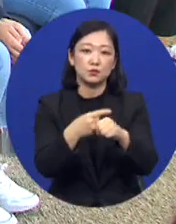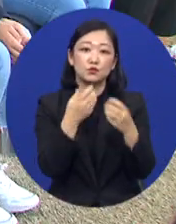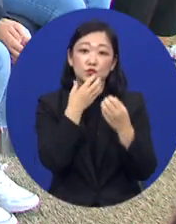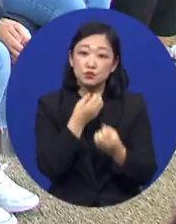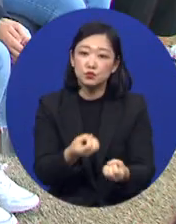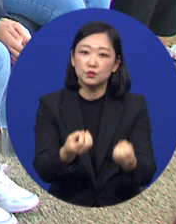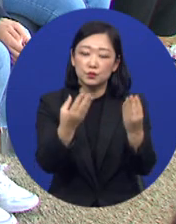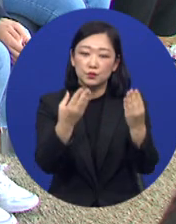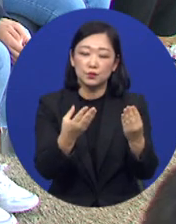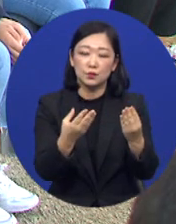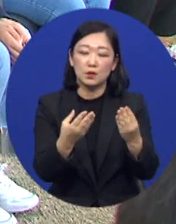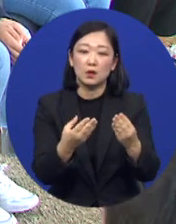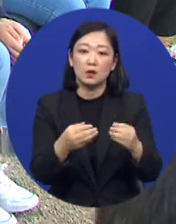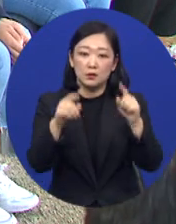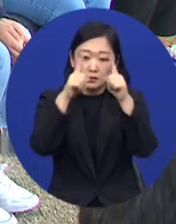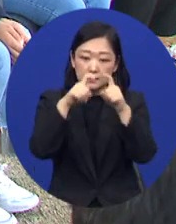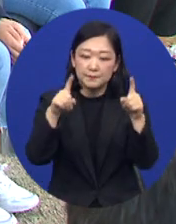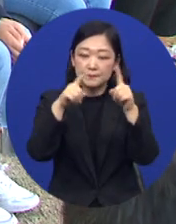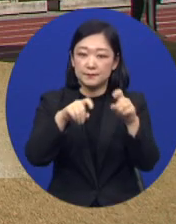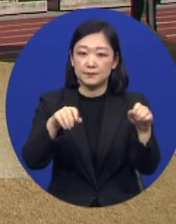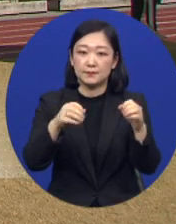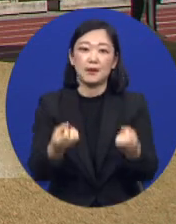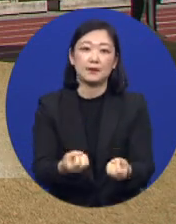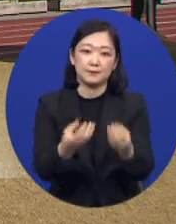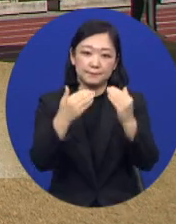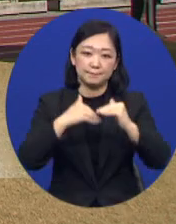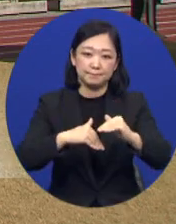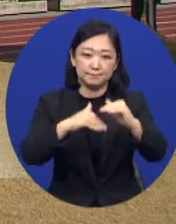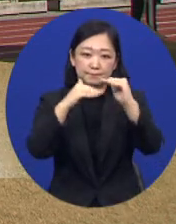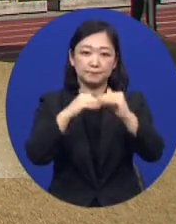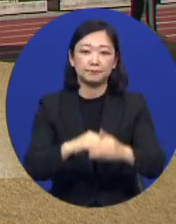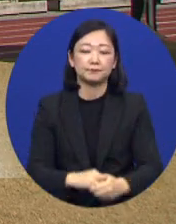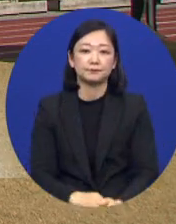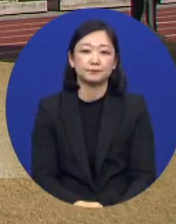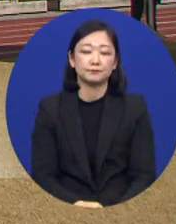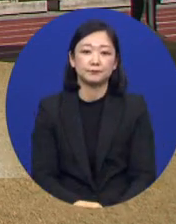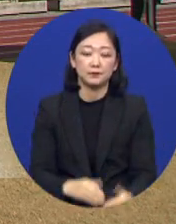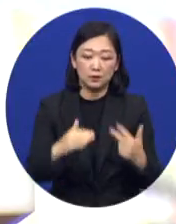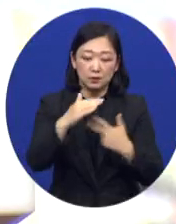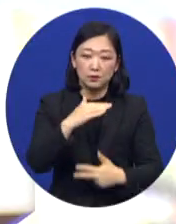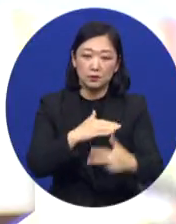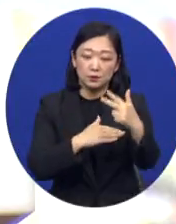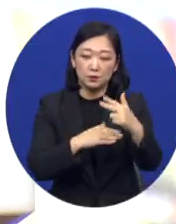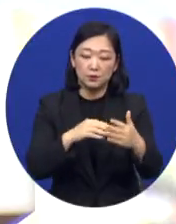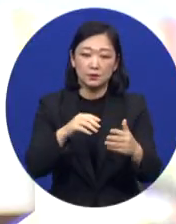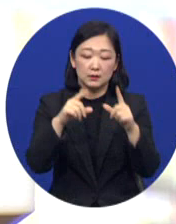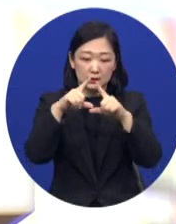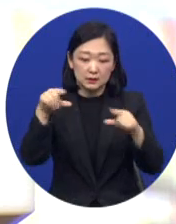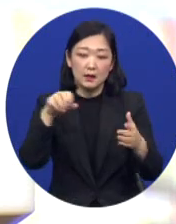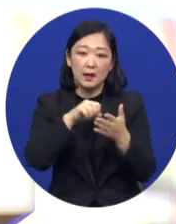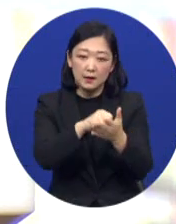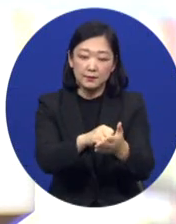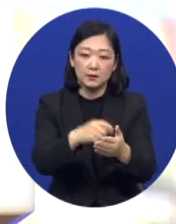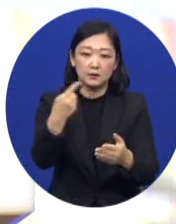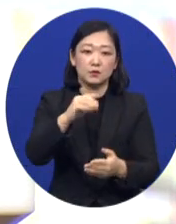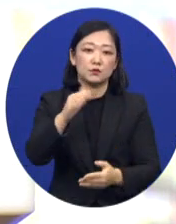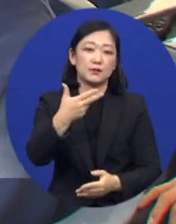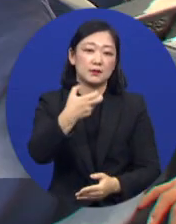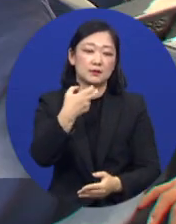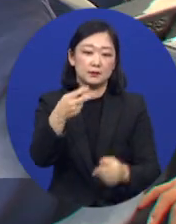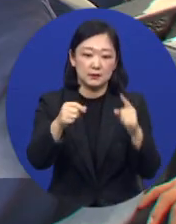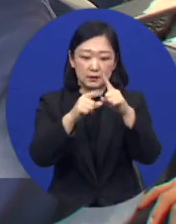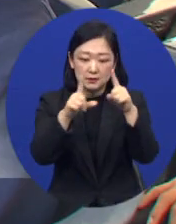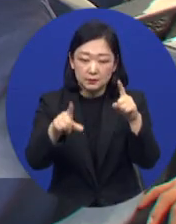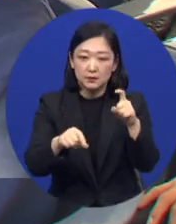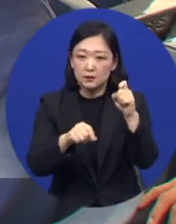축하하고 기념조형물 제막 행사를 진행했습니다. 조천초등학교는 일제강점기인 1922년